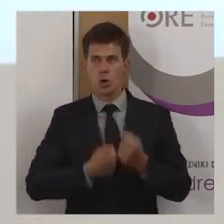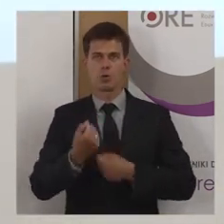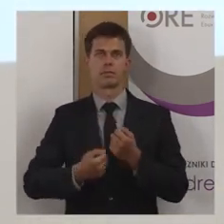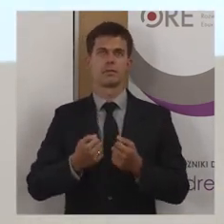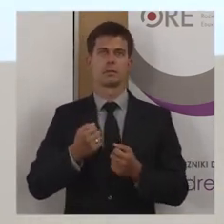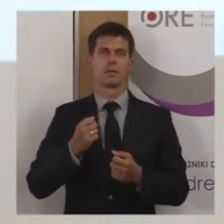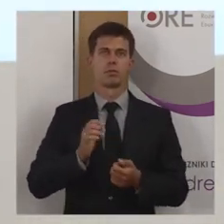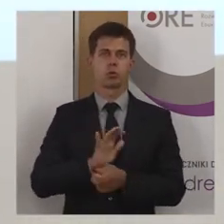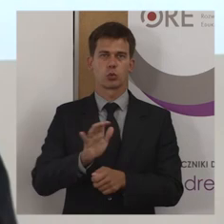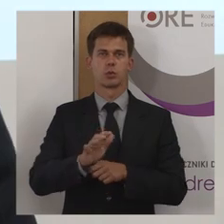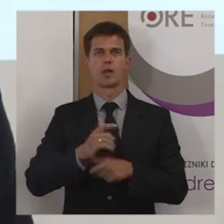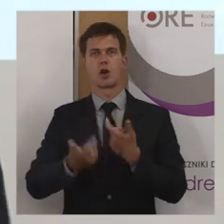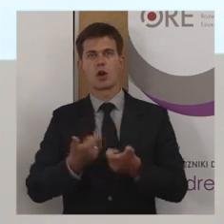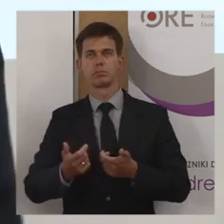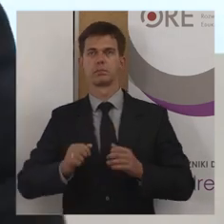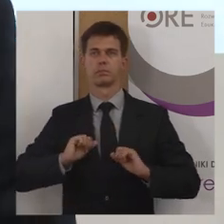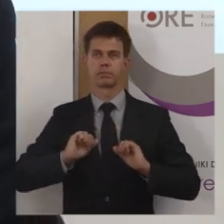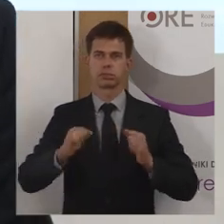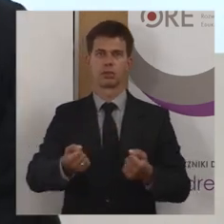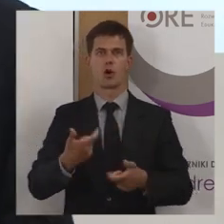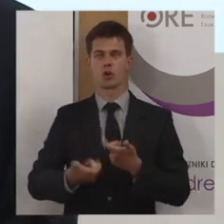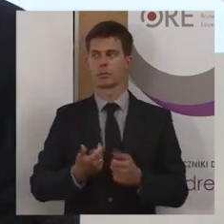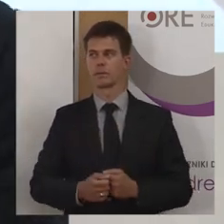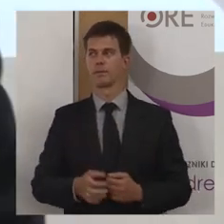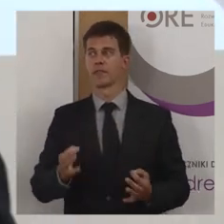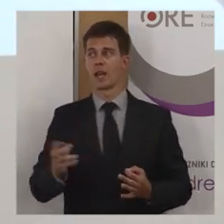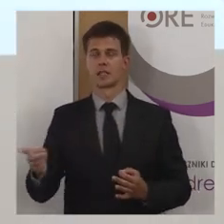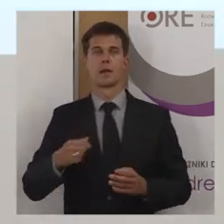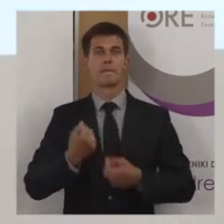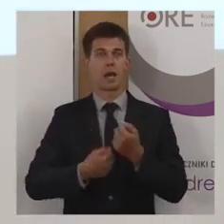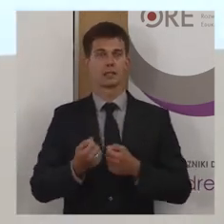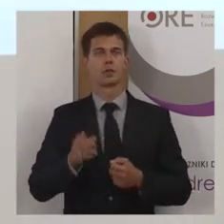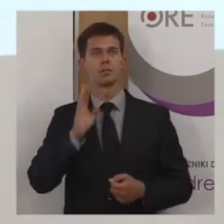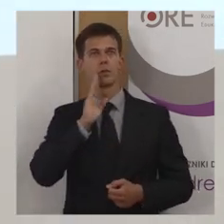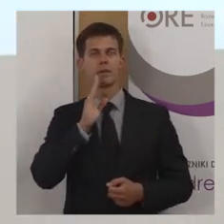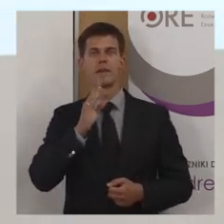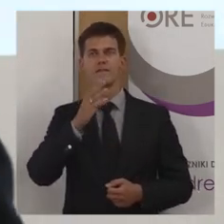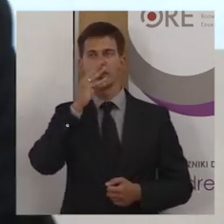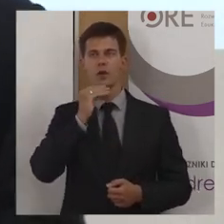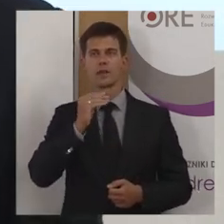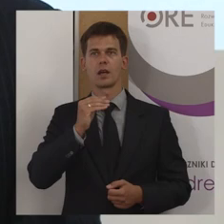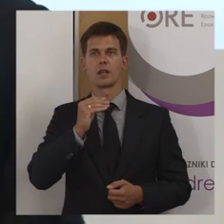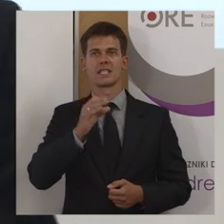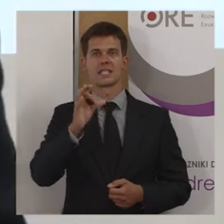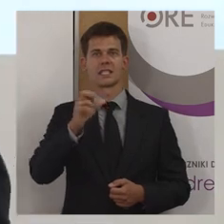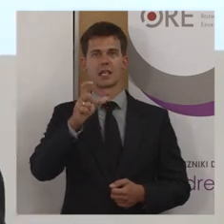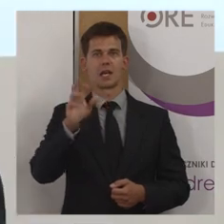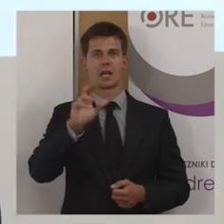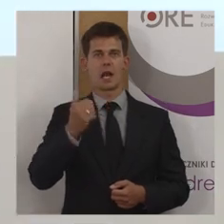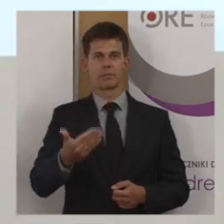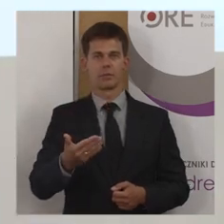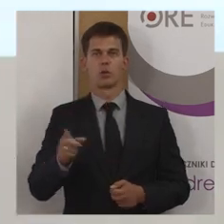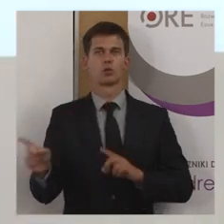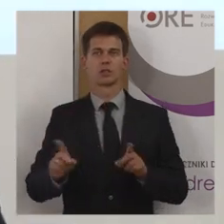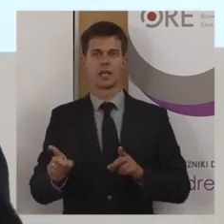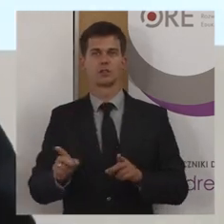trwa ich produkcja w sposób zwinny, my pracujemy w takiej metodyce zwinnej, która w informatyce nazywa się systemem Scrum, czyli